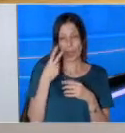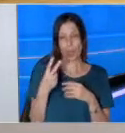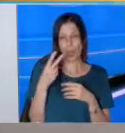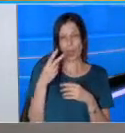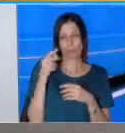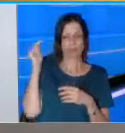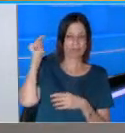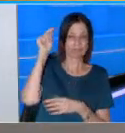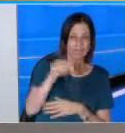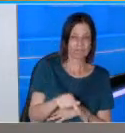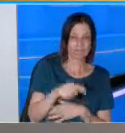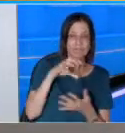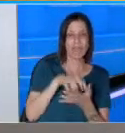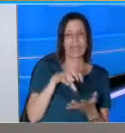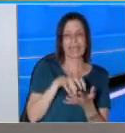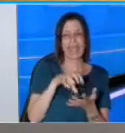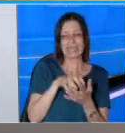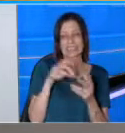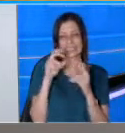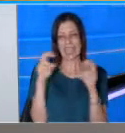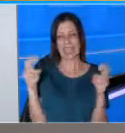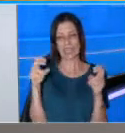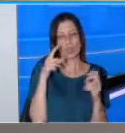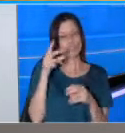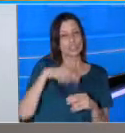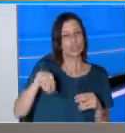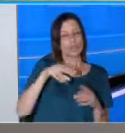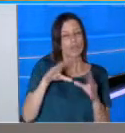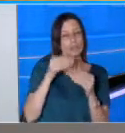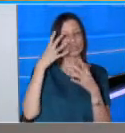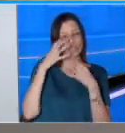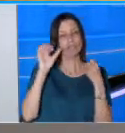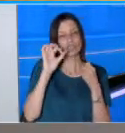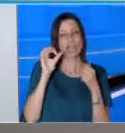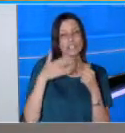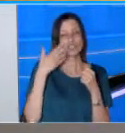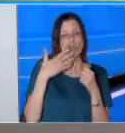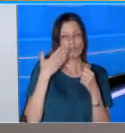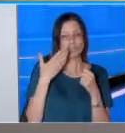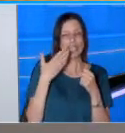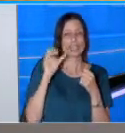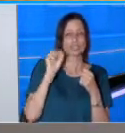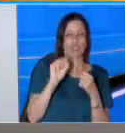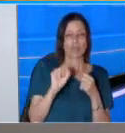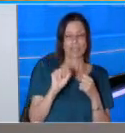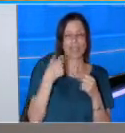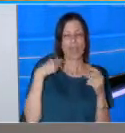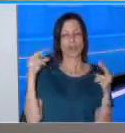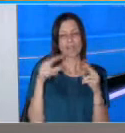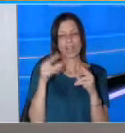דפילת הטיל במרכז העיר, הוא הסתובב עם השגרים של סלובקיה וצ'כיה, הוא נפגש כמובן גם